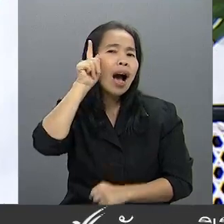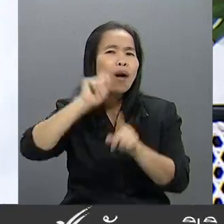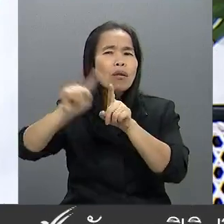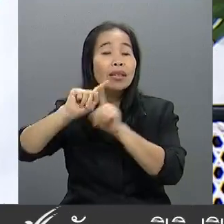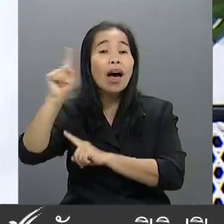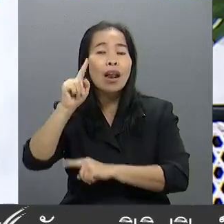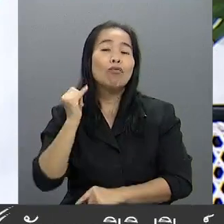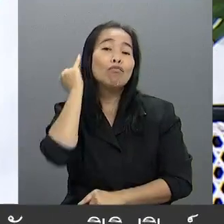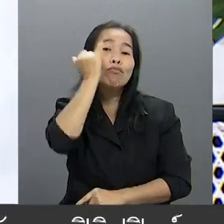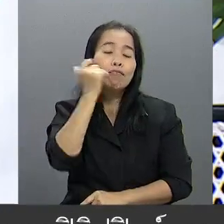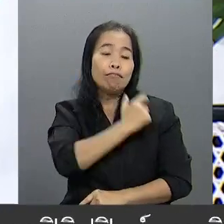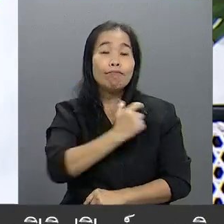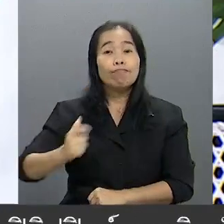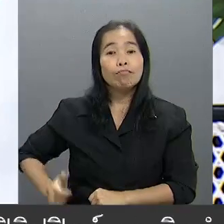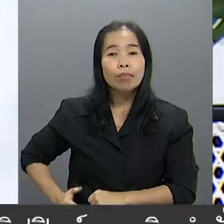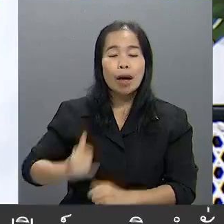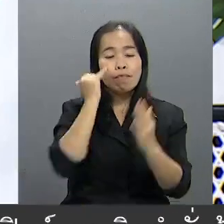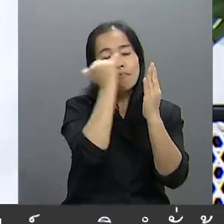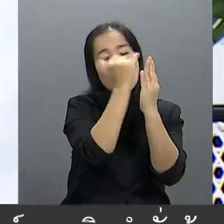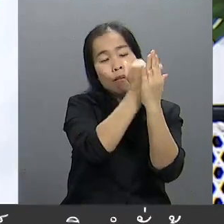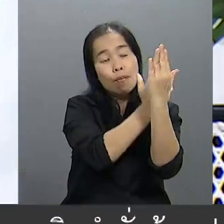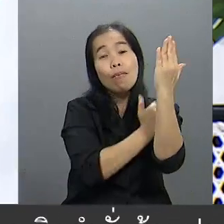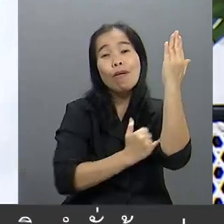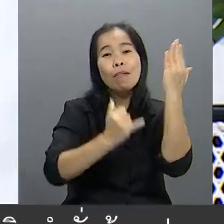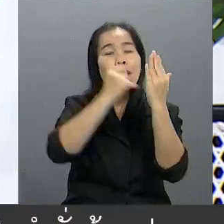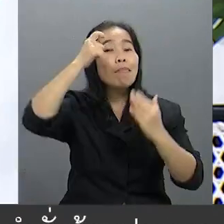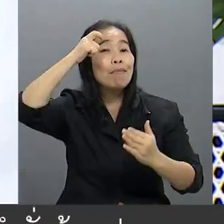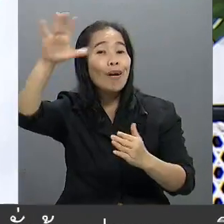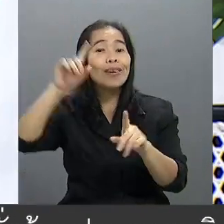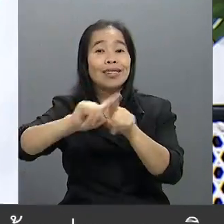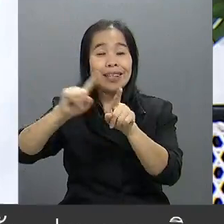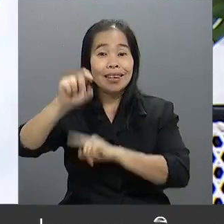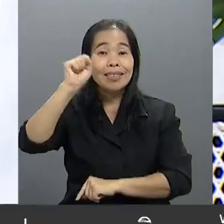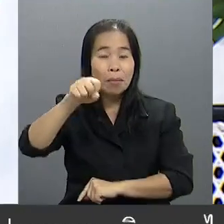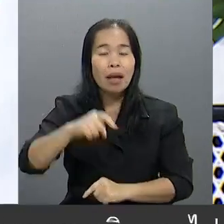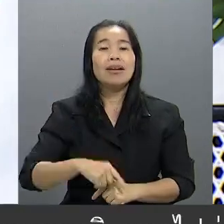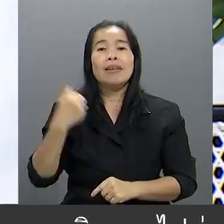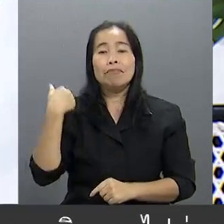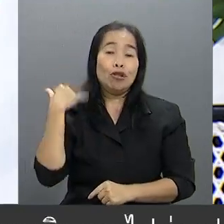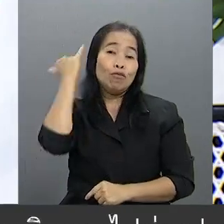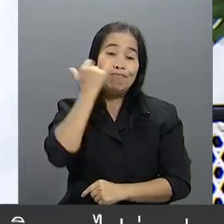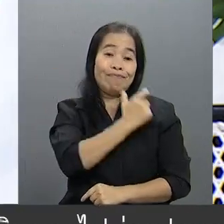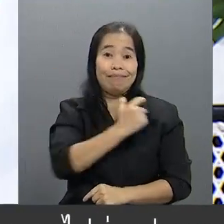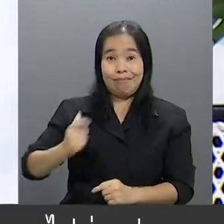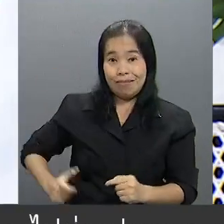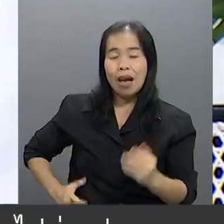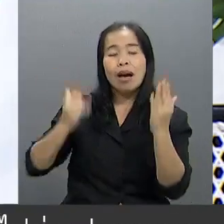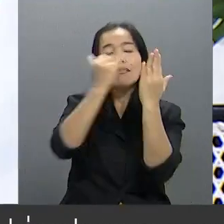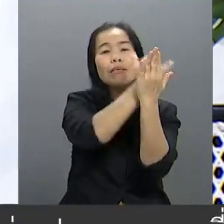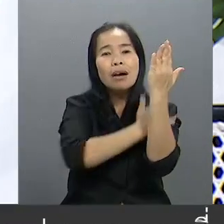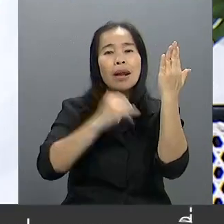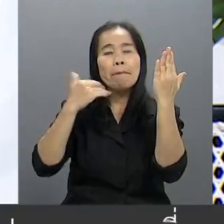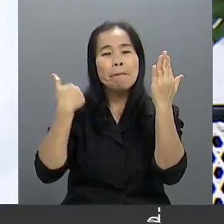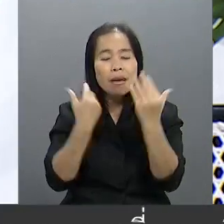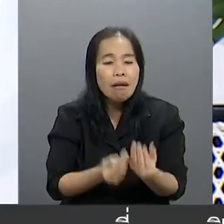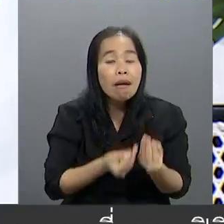เยี่ยมราษฎรในท้องถิ่นที่ห่างไกลและทุกครั้งที่พระองค์เสด็จเยี่ยมประชาชนนะคะพระองค์ก็จะทรงพระกรุณาโปรดเกล้าโปรด